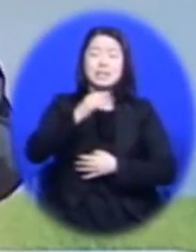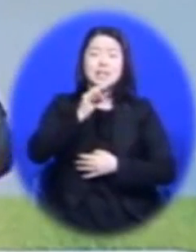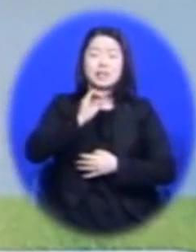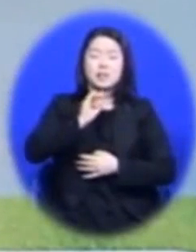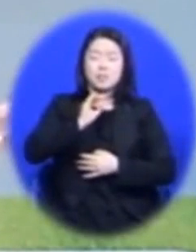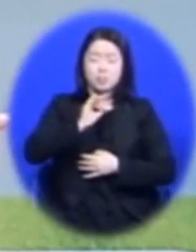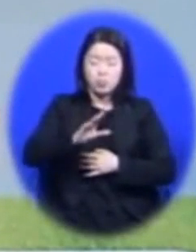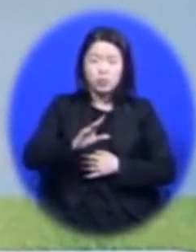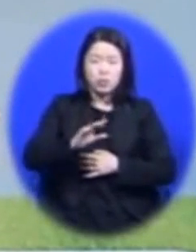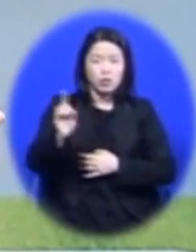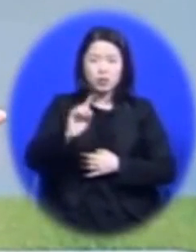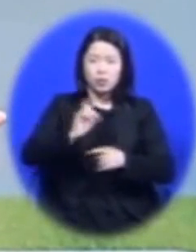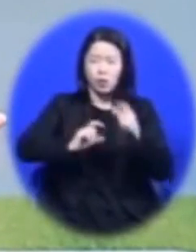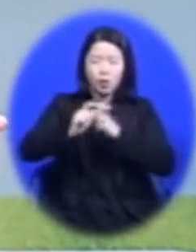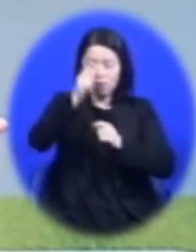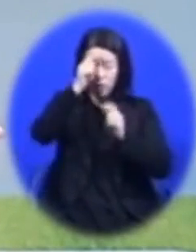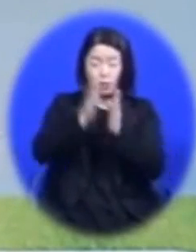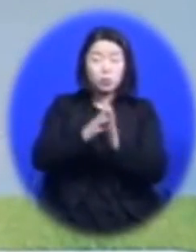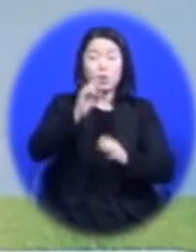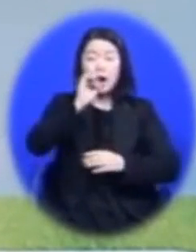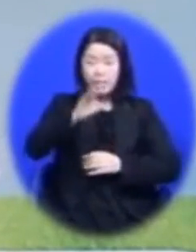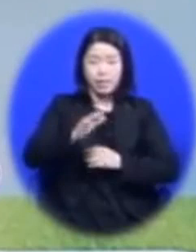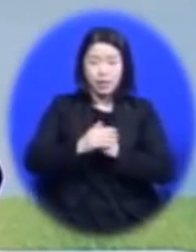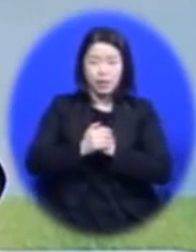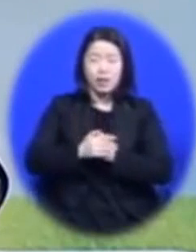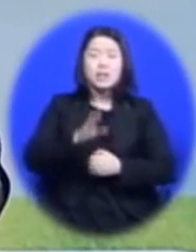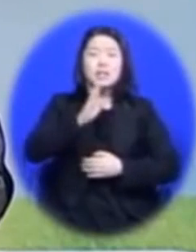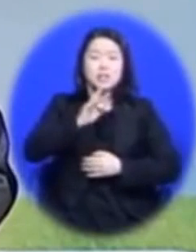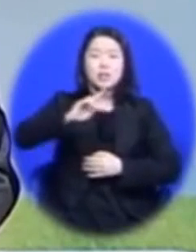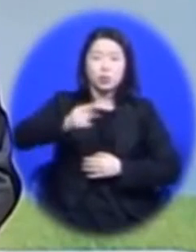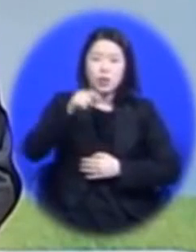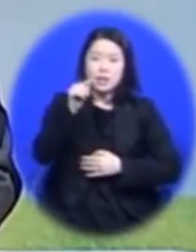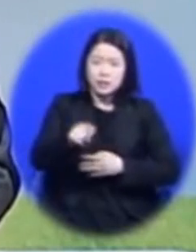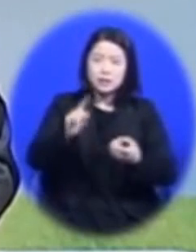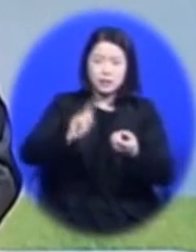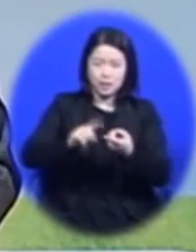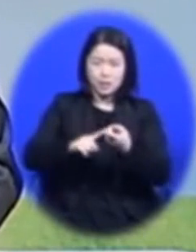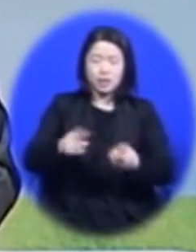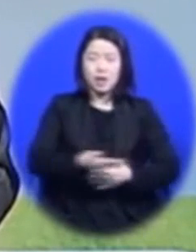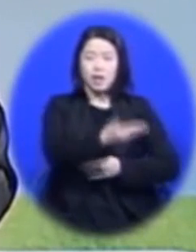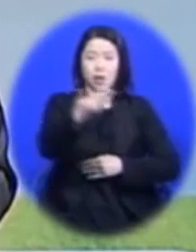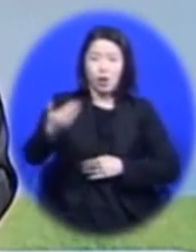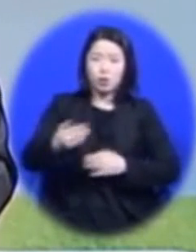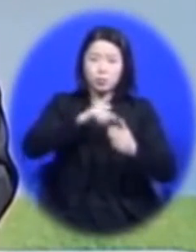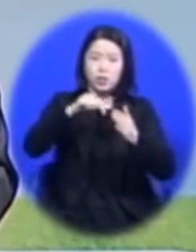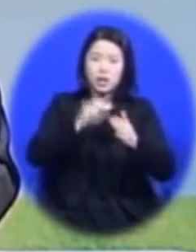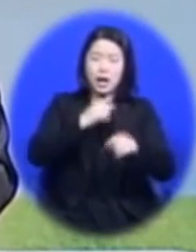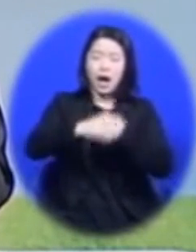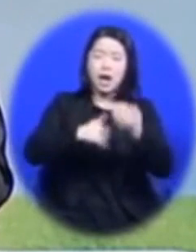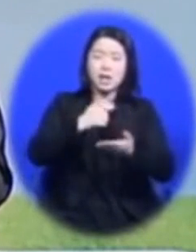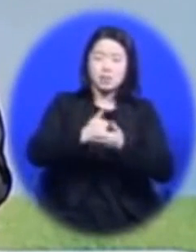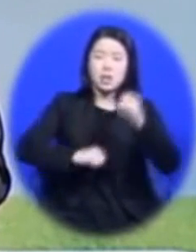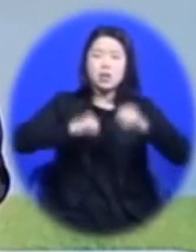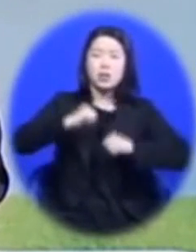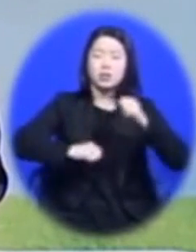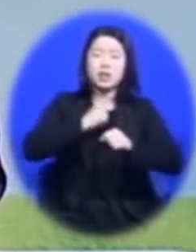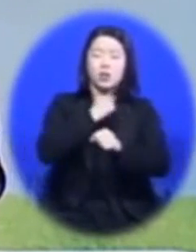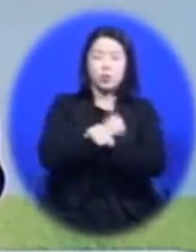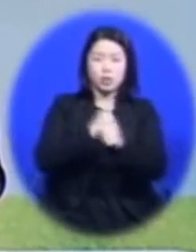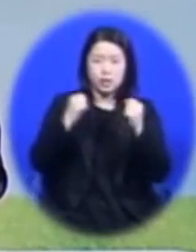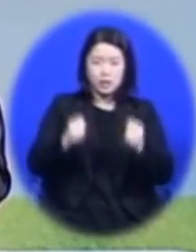더 기도는 어떻게 해야 될지 모르겠어요. 그래도 그 자체가 여러분 안에 하나님이 역사하고 계시다는 증거입니다.